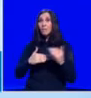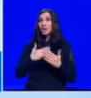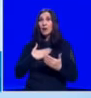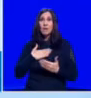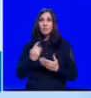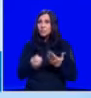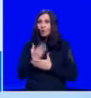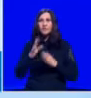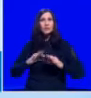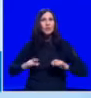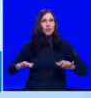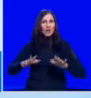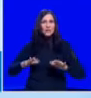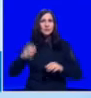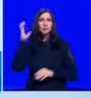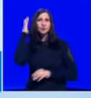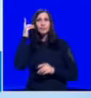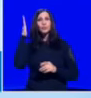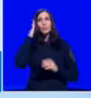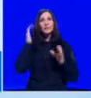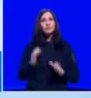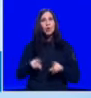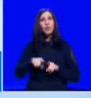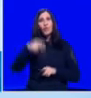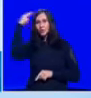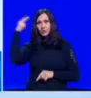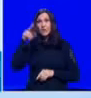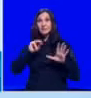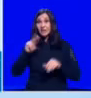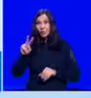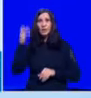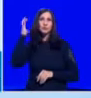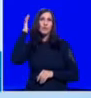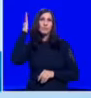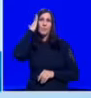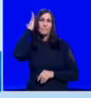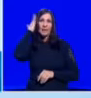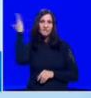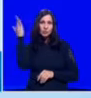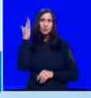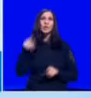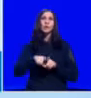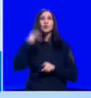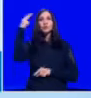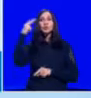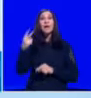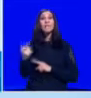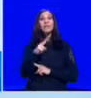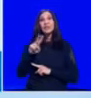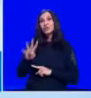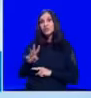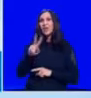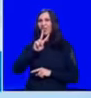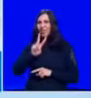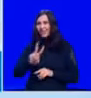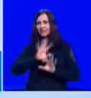ситуация. Тоест, служебното правителство като институт през 1992 и служебното правителство като институт през 2024 година са